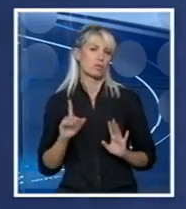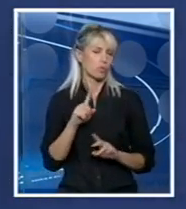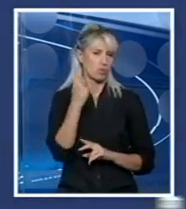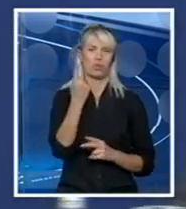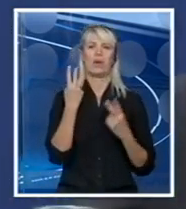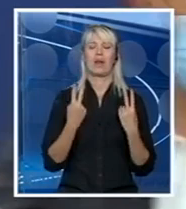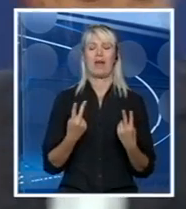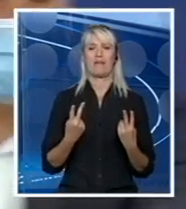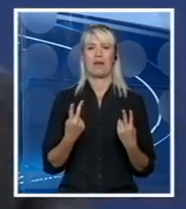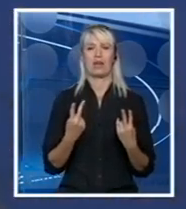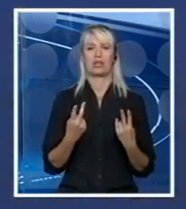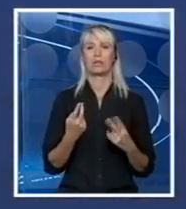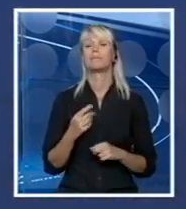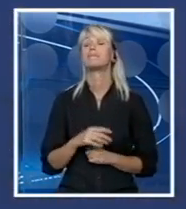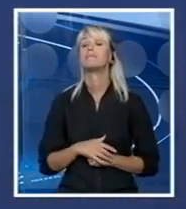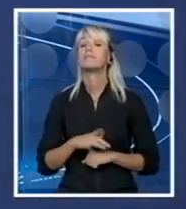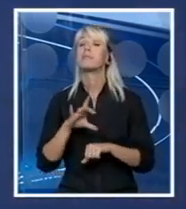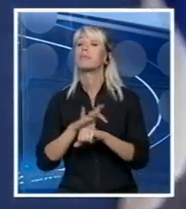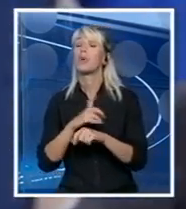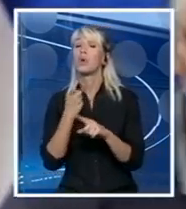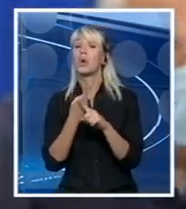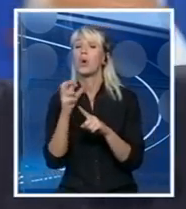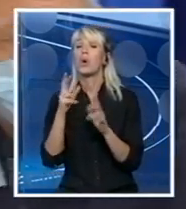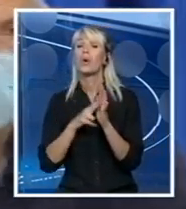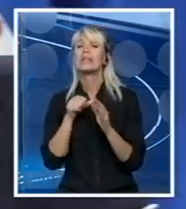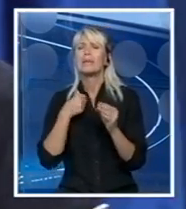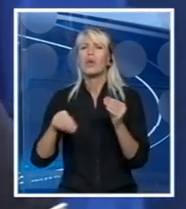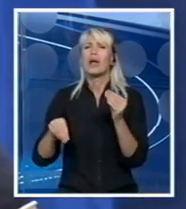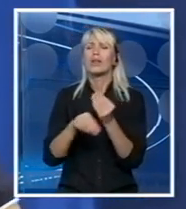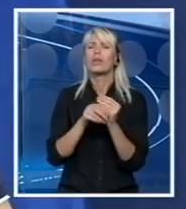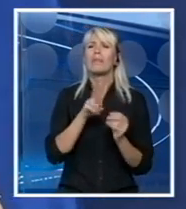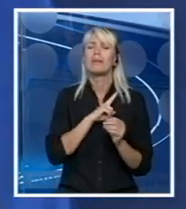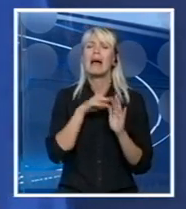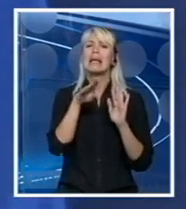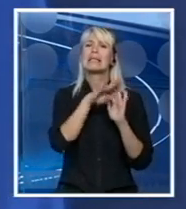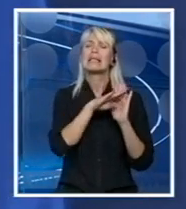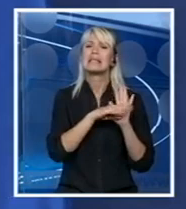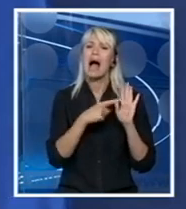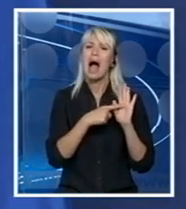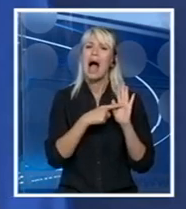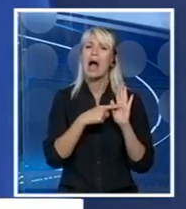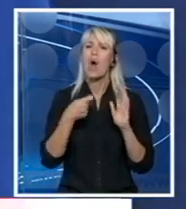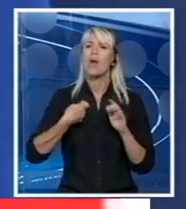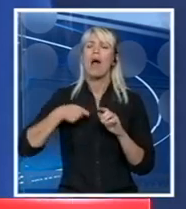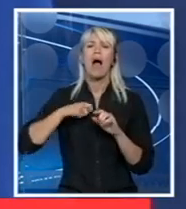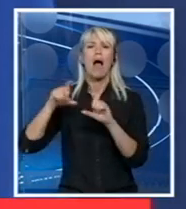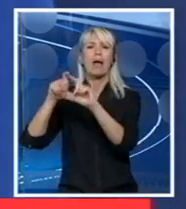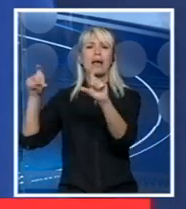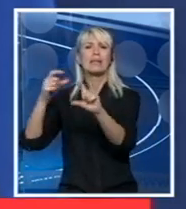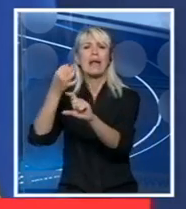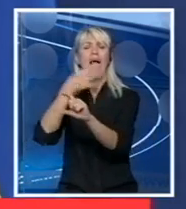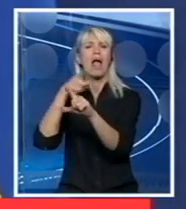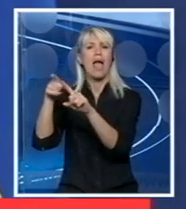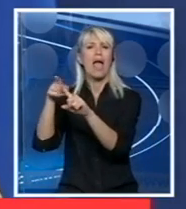Da, tu bi trebalo samo dodati da postoji i zakon o Agenciji za lekove i medicinska sredstva, znači pored